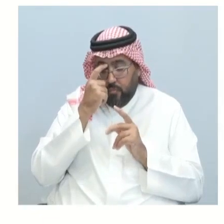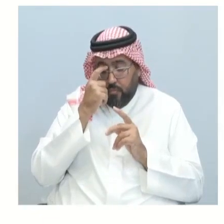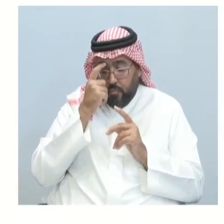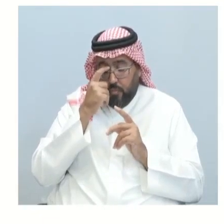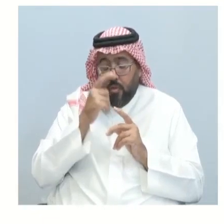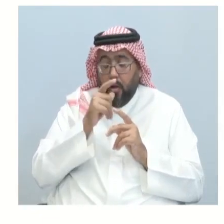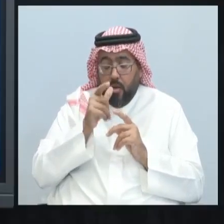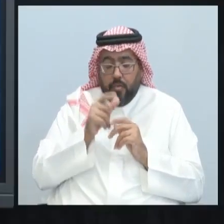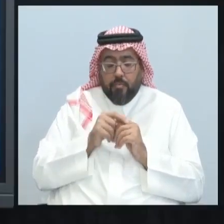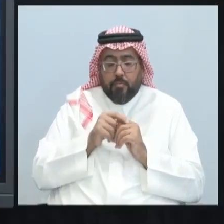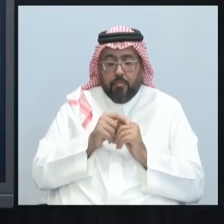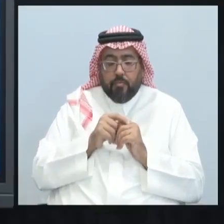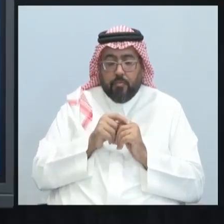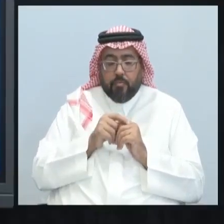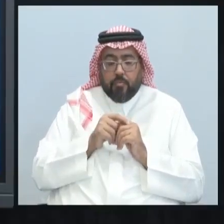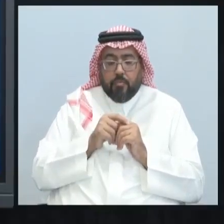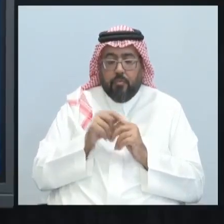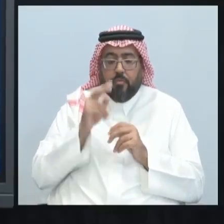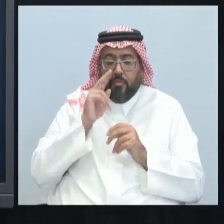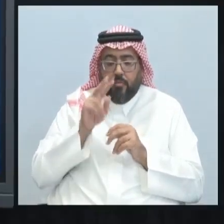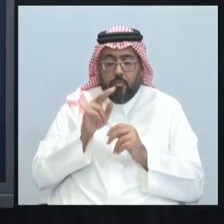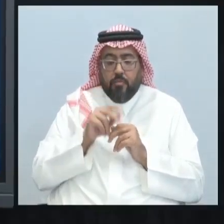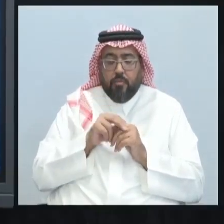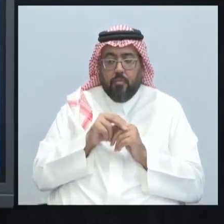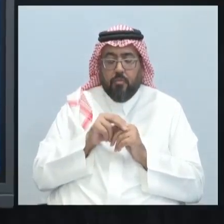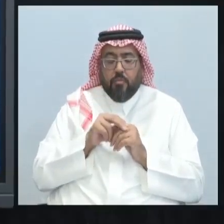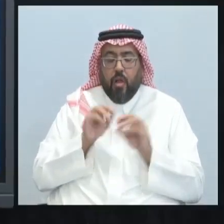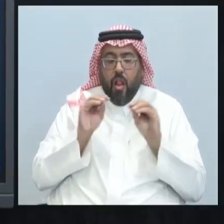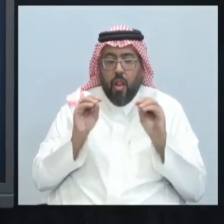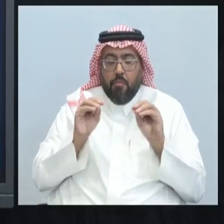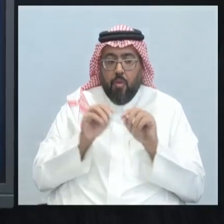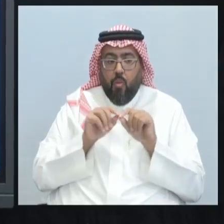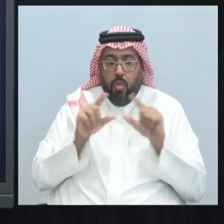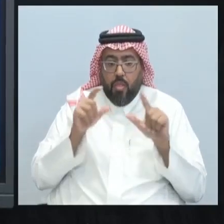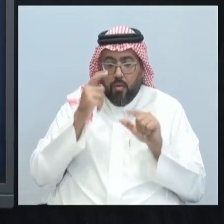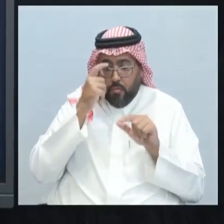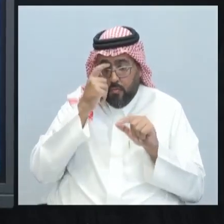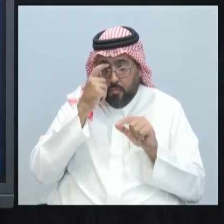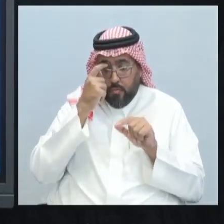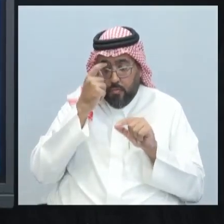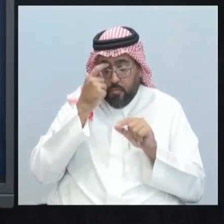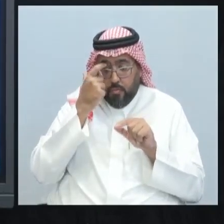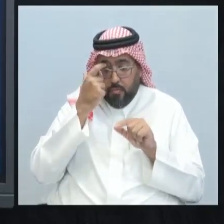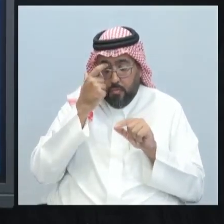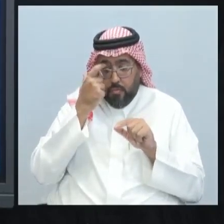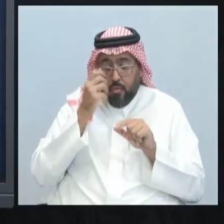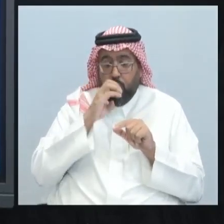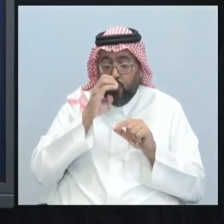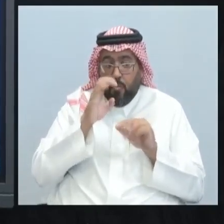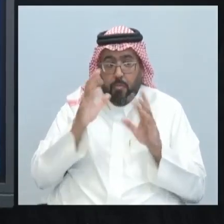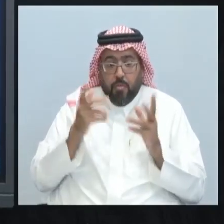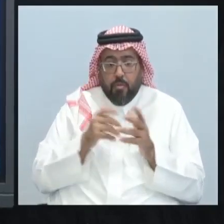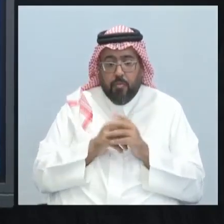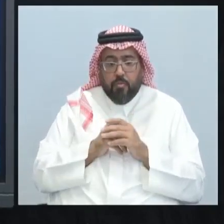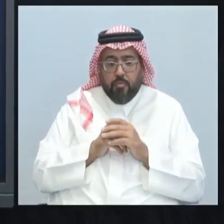عن هذا قد اشرنا اليه وشرحنا وبينا اذا ما الاجابه هنا